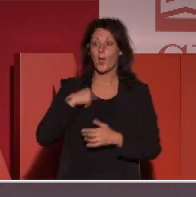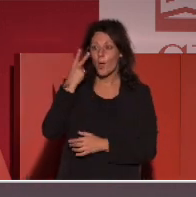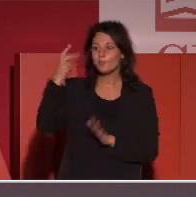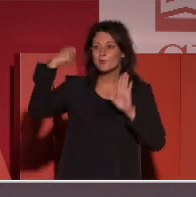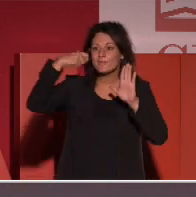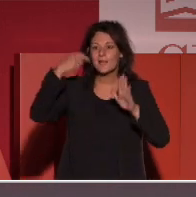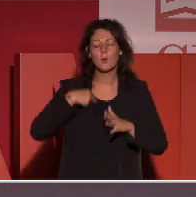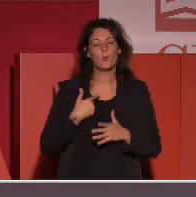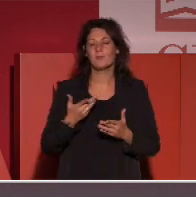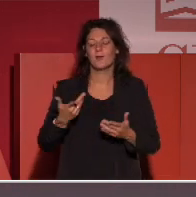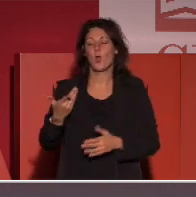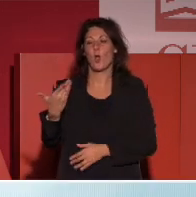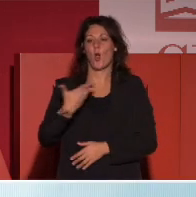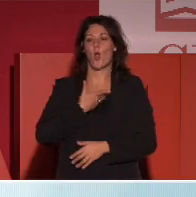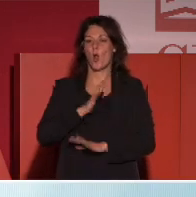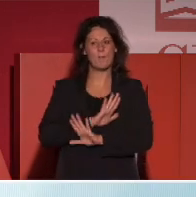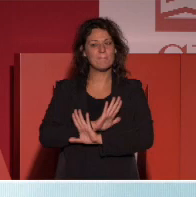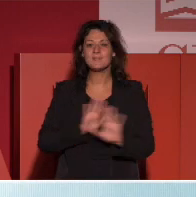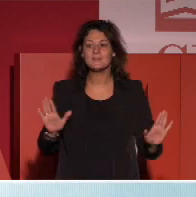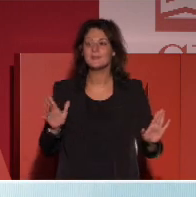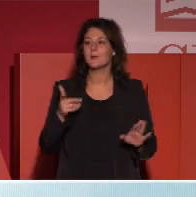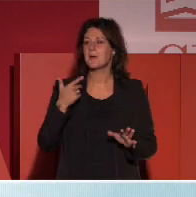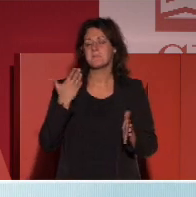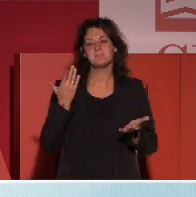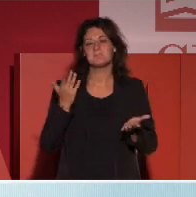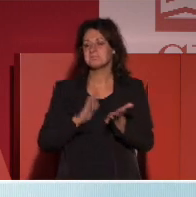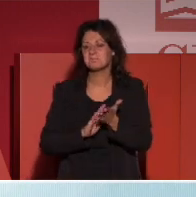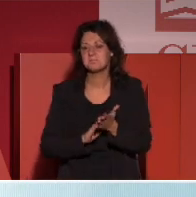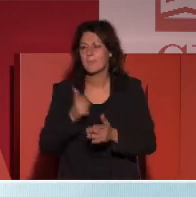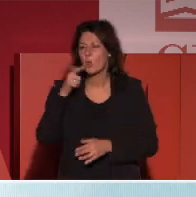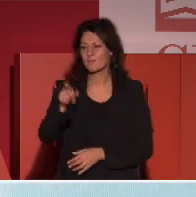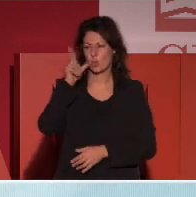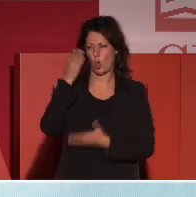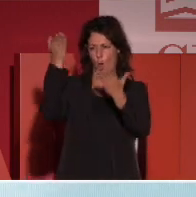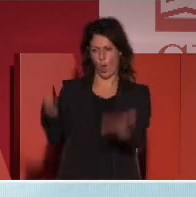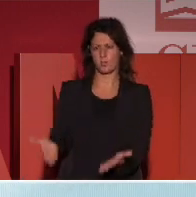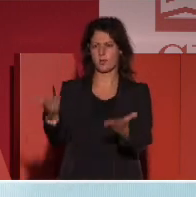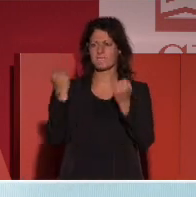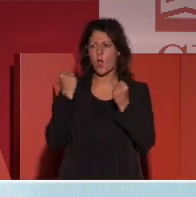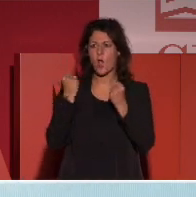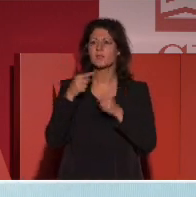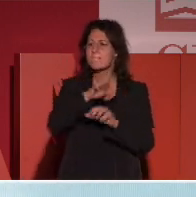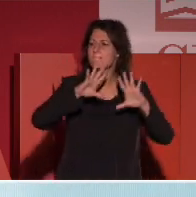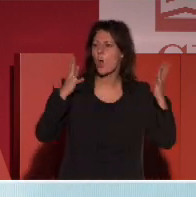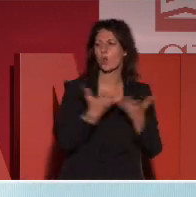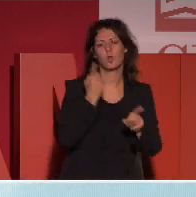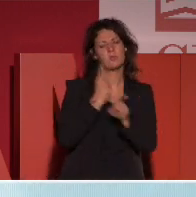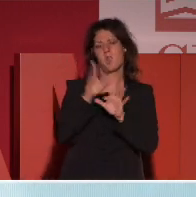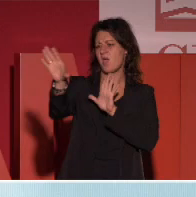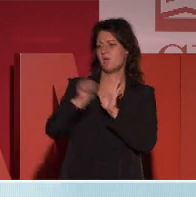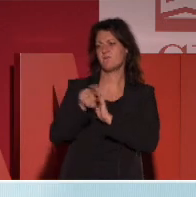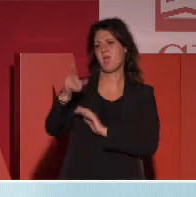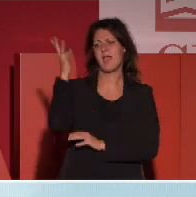perché penso che sia esattamente questo l'approccio femminile che manca al mondo e pensavo al bellissimo intervento che ha fatto